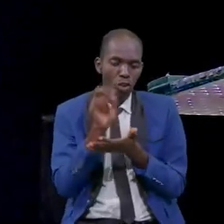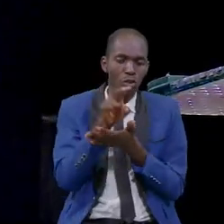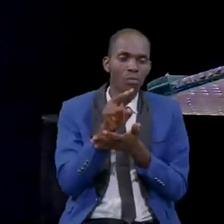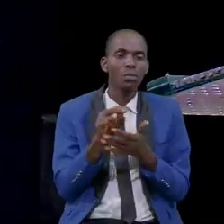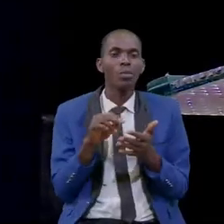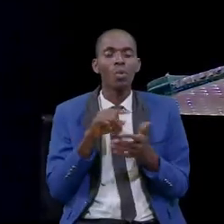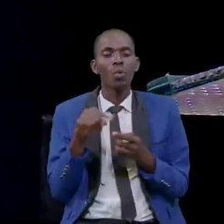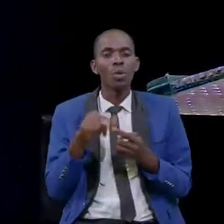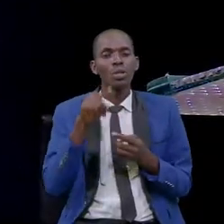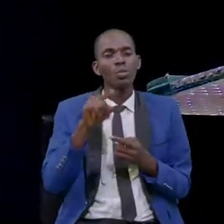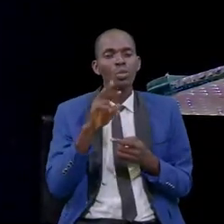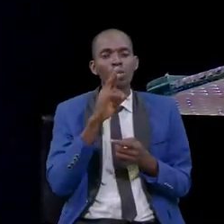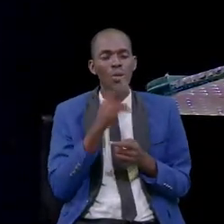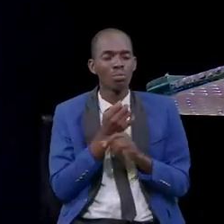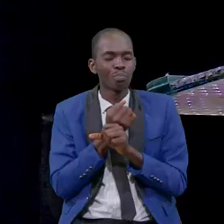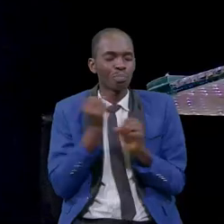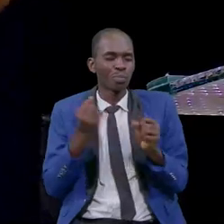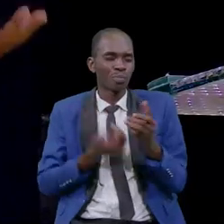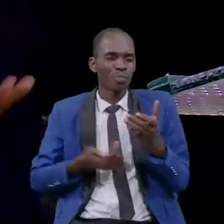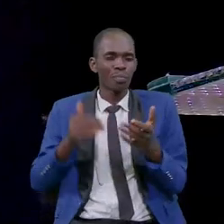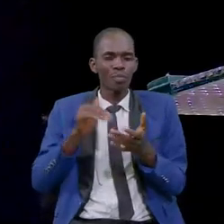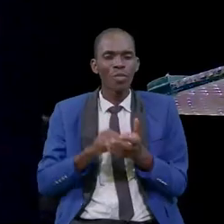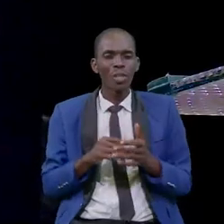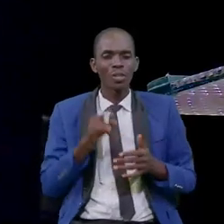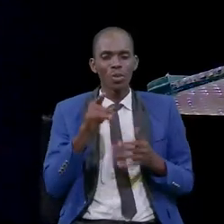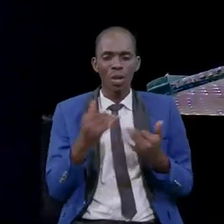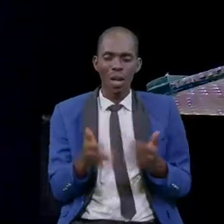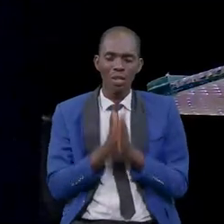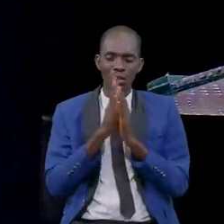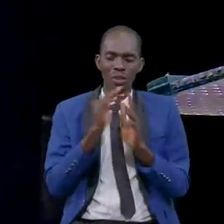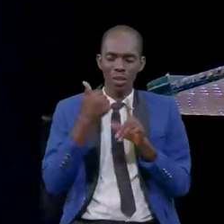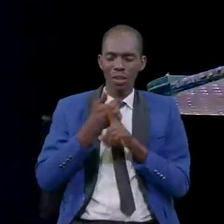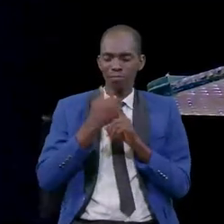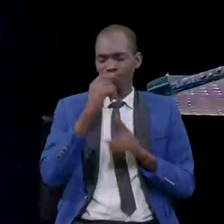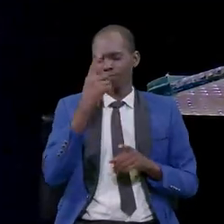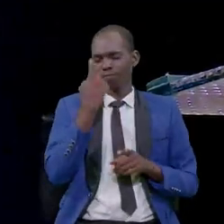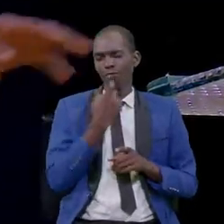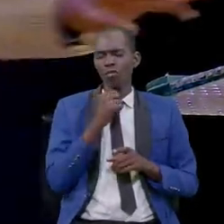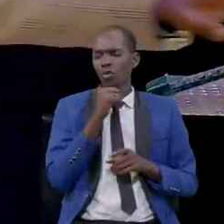Lorsque vous êtes né de nouveau, lorsque vous naissez de nouveau, vous posez la question, mais il ne faut pas être trop